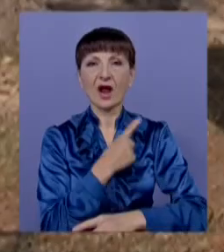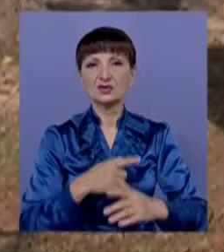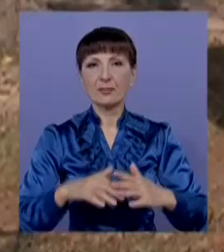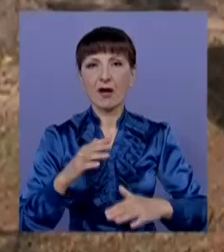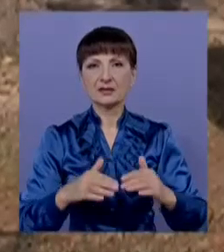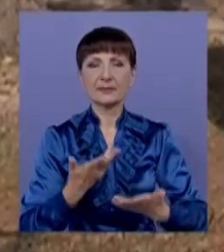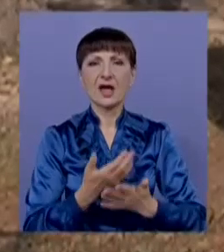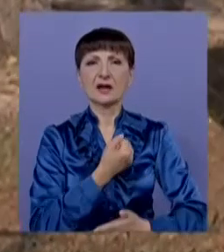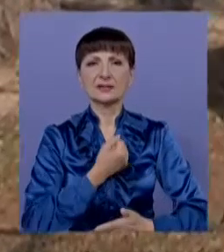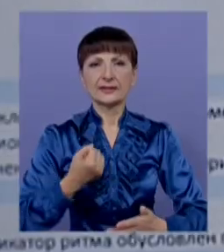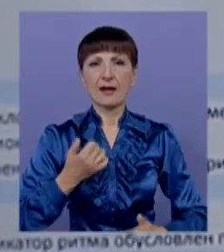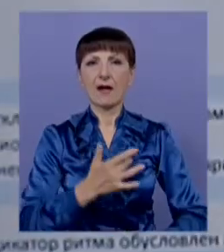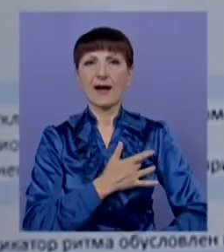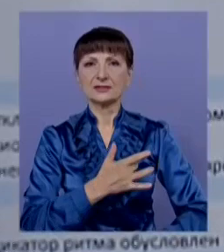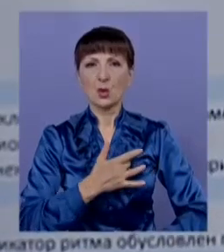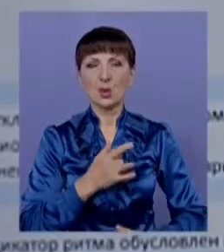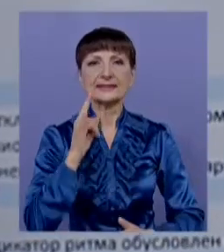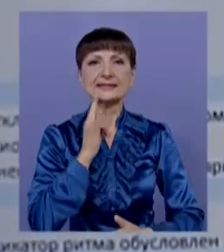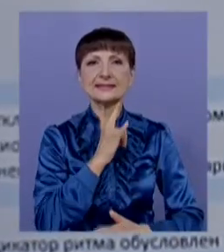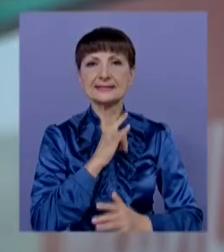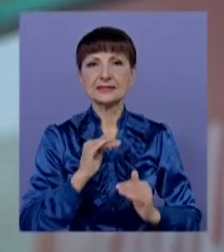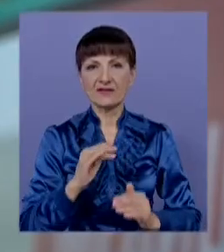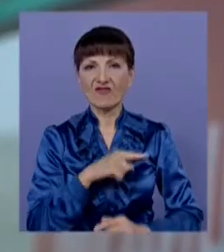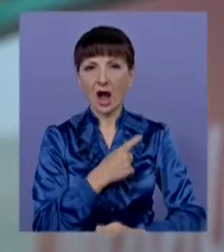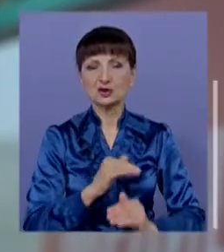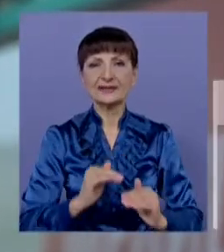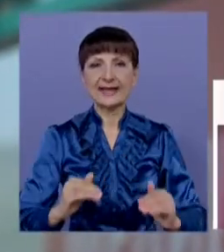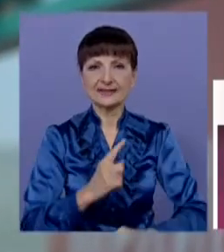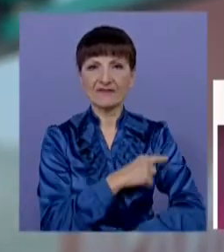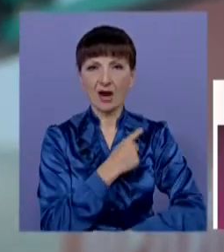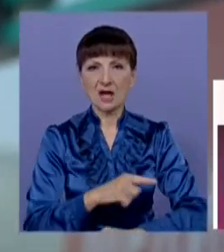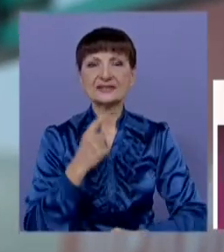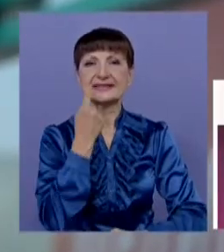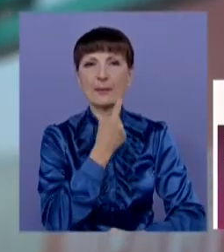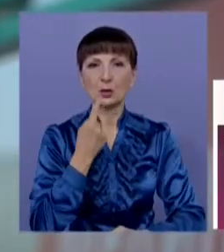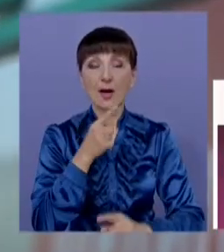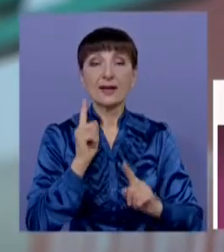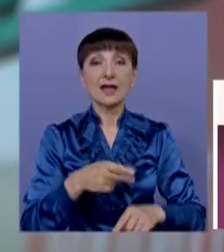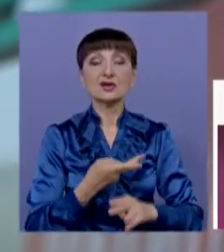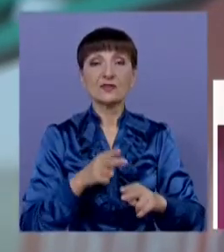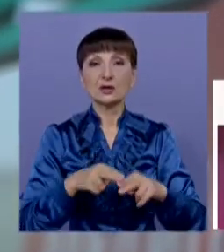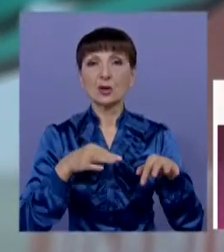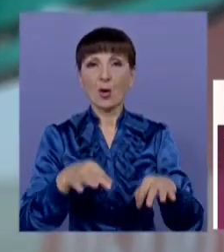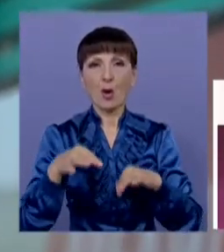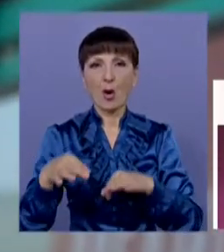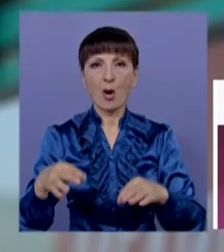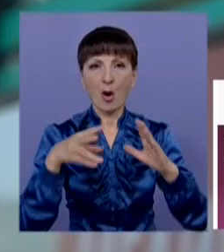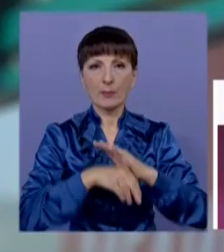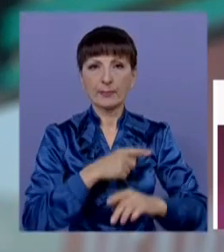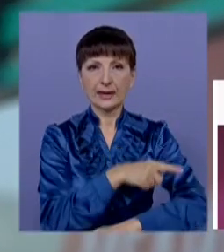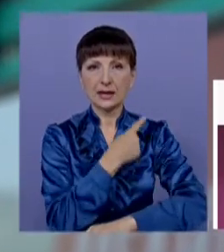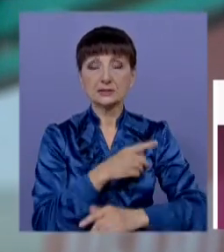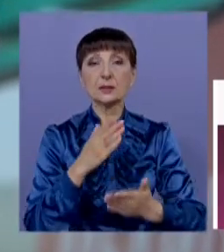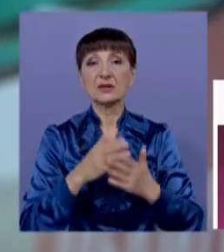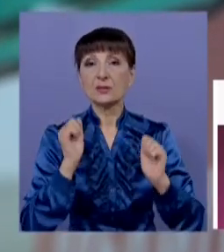практики, педиатры, кардиологи, гинекологи, стоматологи. Также на этих передвижных медицинских комплексах имеет